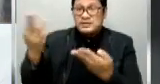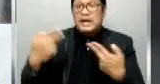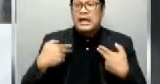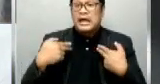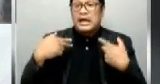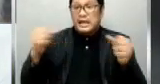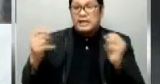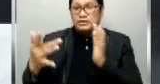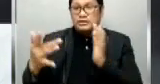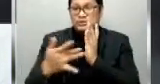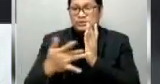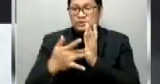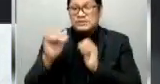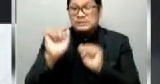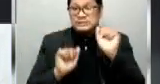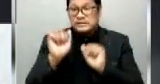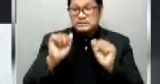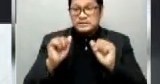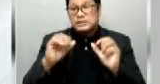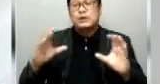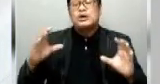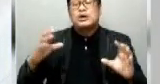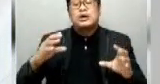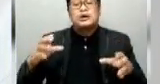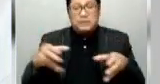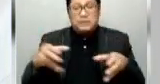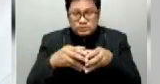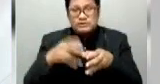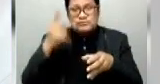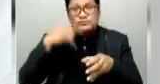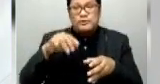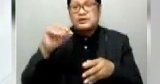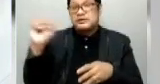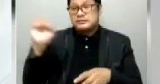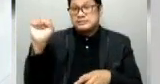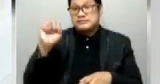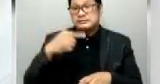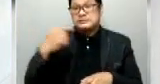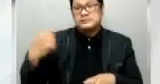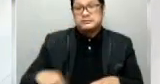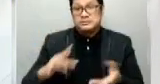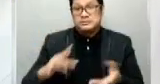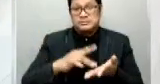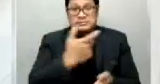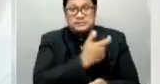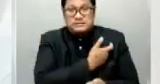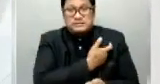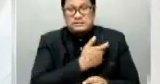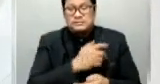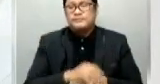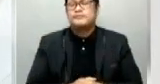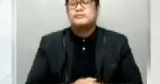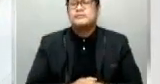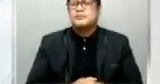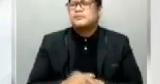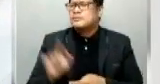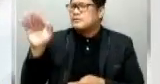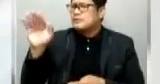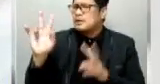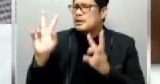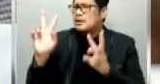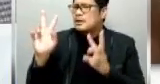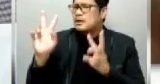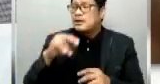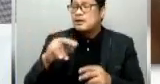Council o HTAC para sa Sinovac. Pero yun yung parang issue na sinabi ninyo na because VP Leni is always